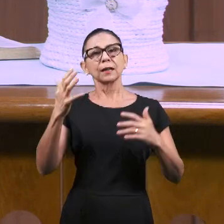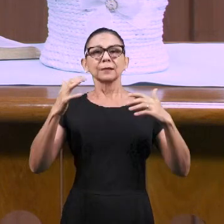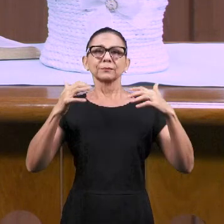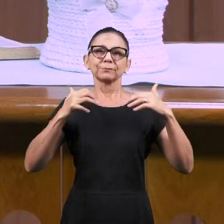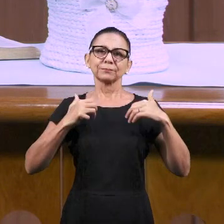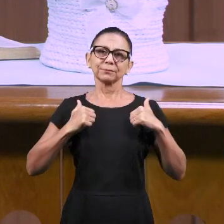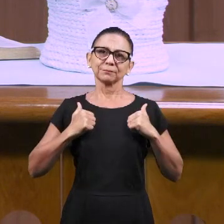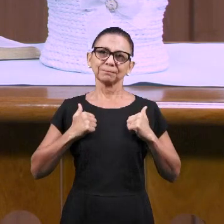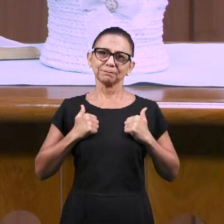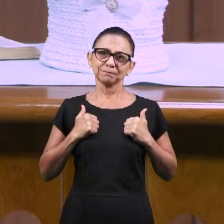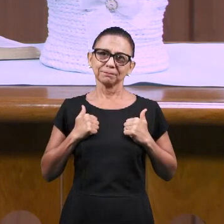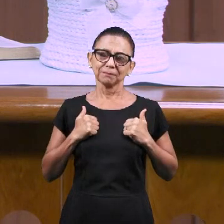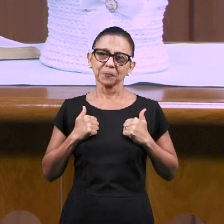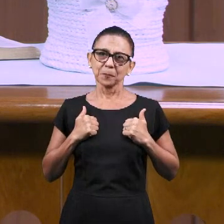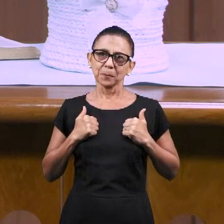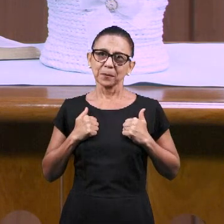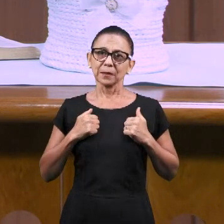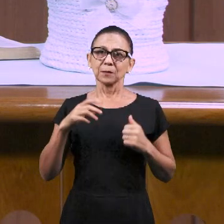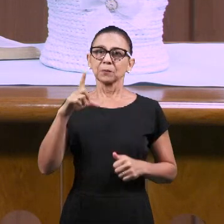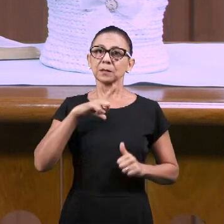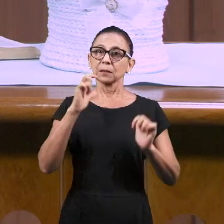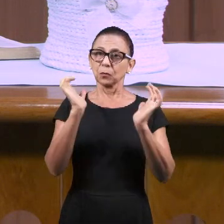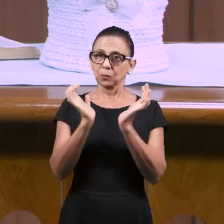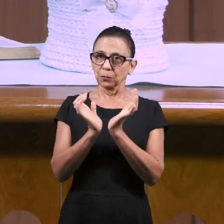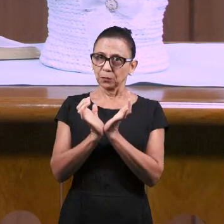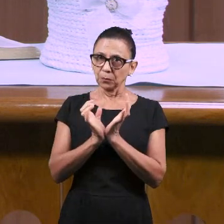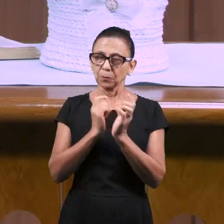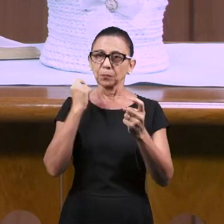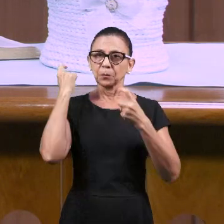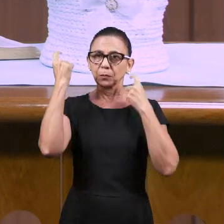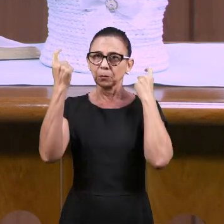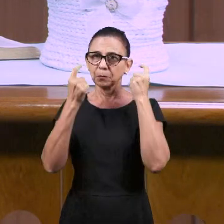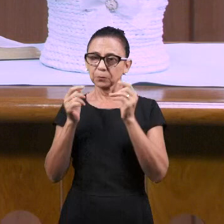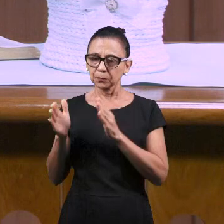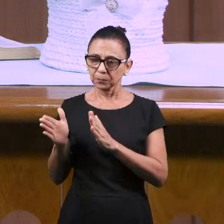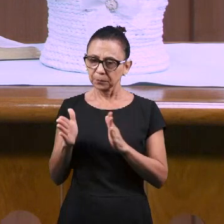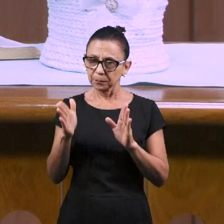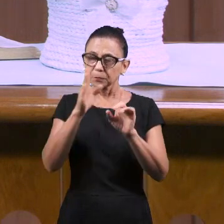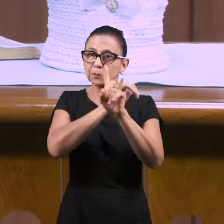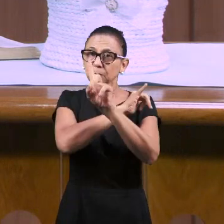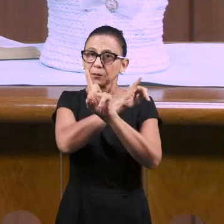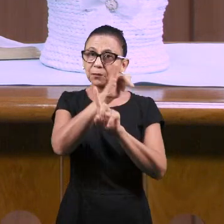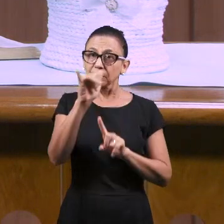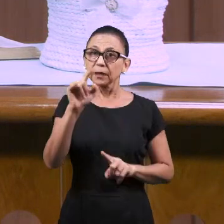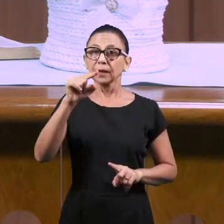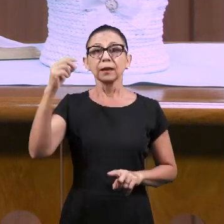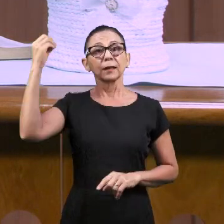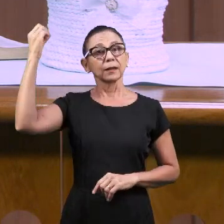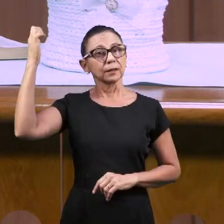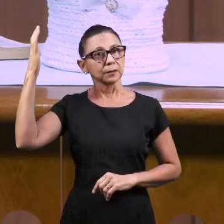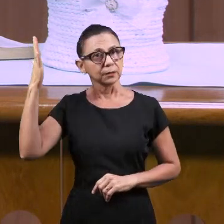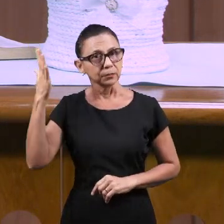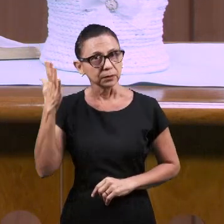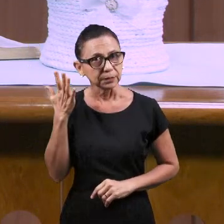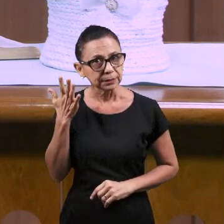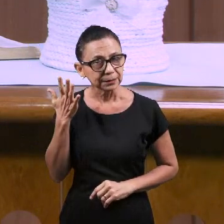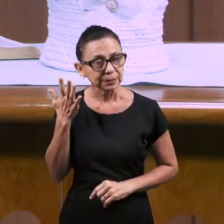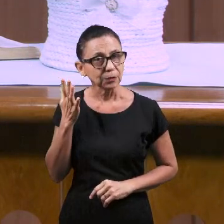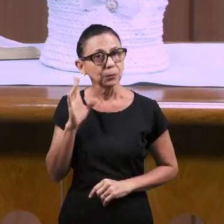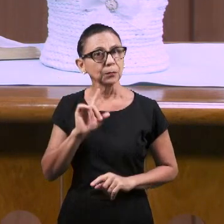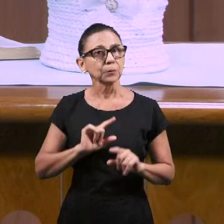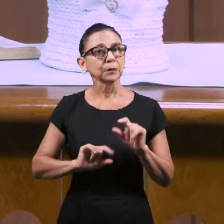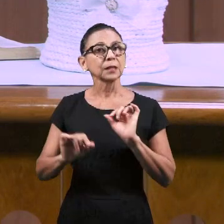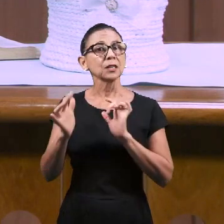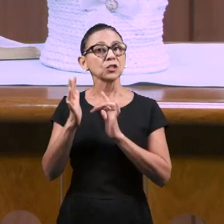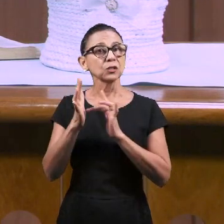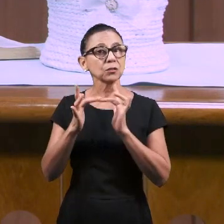la journée rester, donc faisant d'autres choses. Nous sommes préoccupés au moment prophétique que nous vivons.